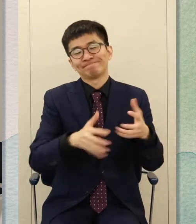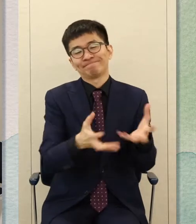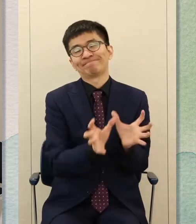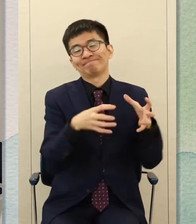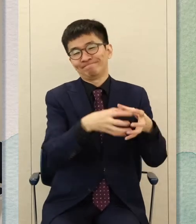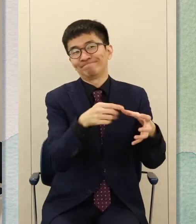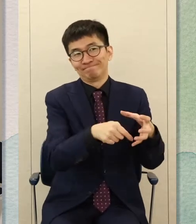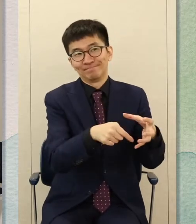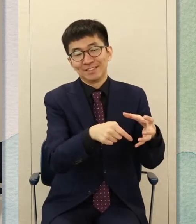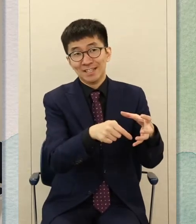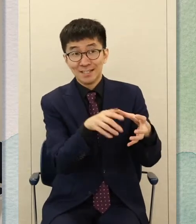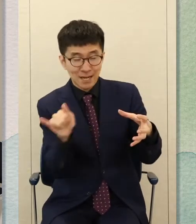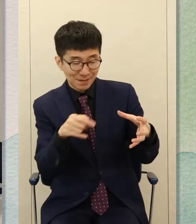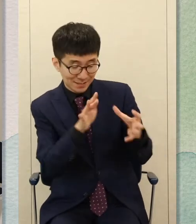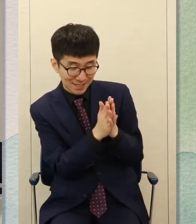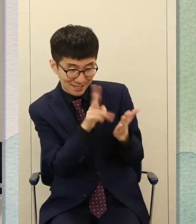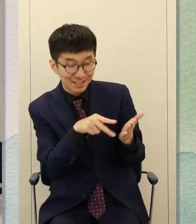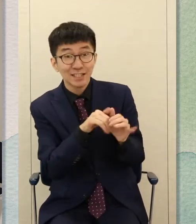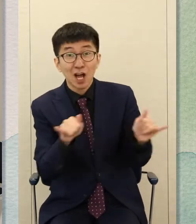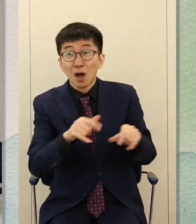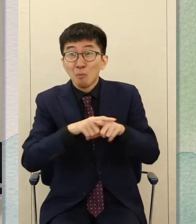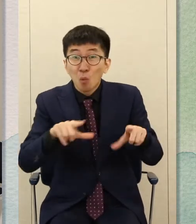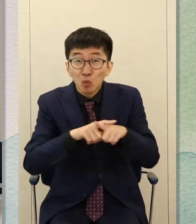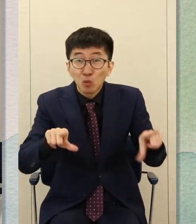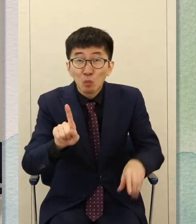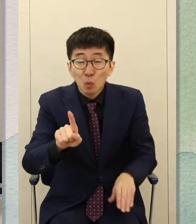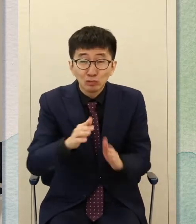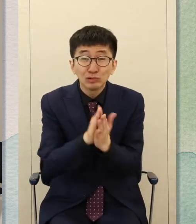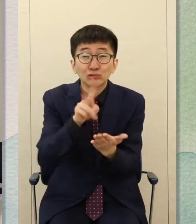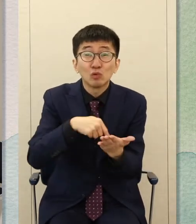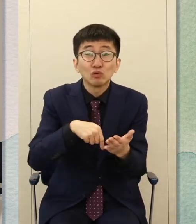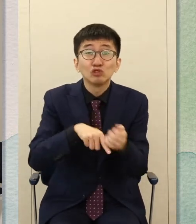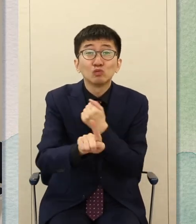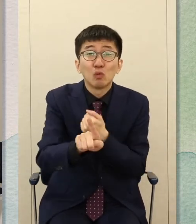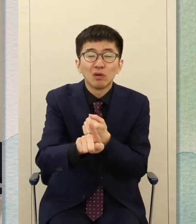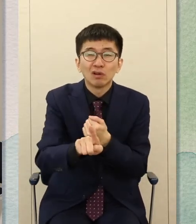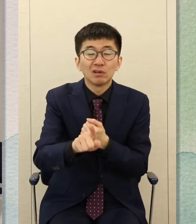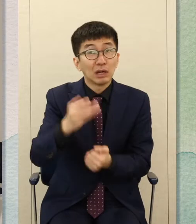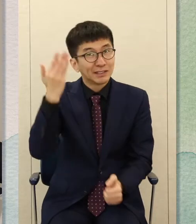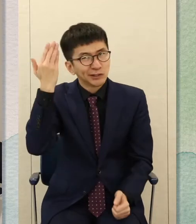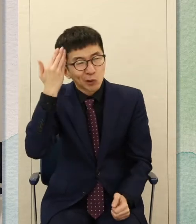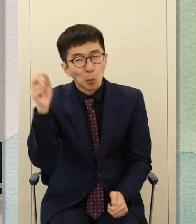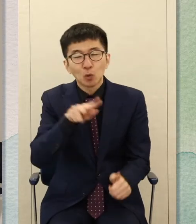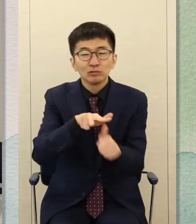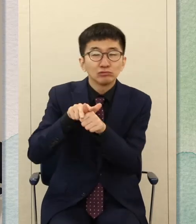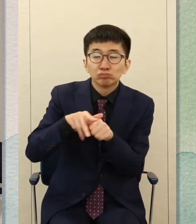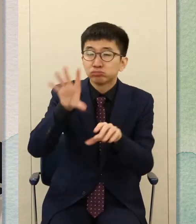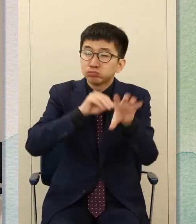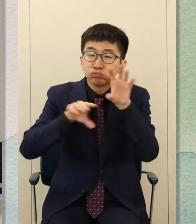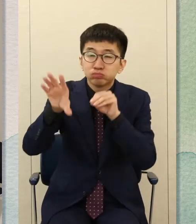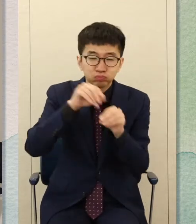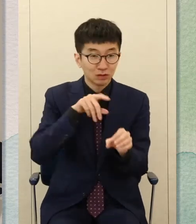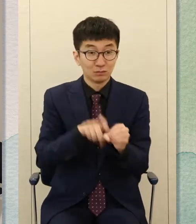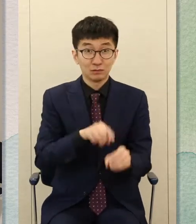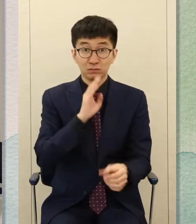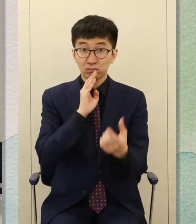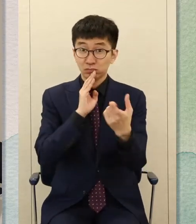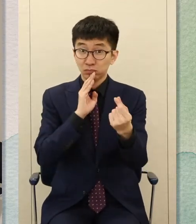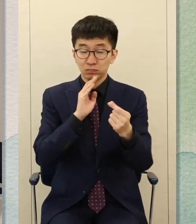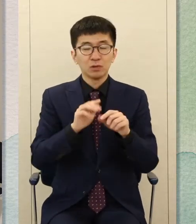이유는 하나예요. 지식과 정보를 얻기 위해서. 이게 이제 일반적으로 우리가 그냥